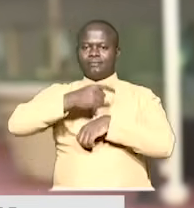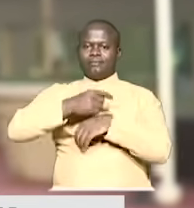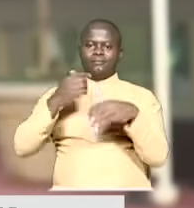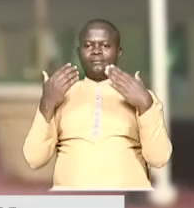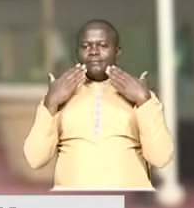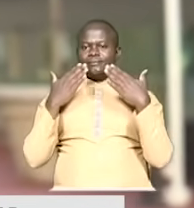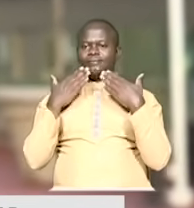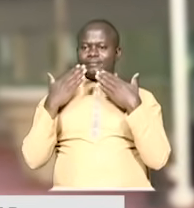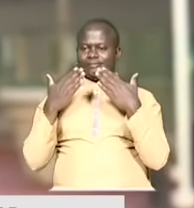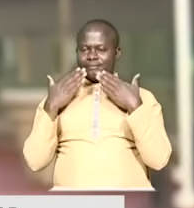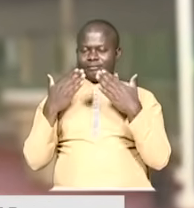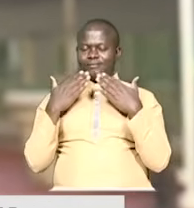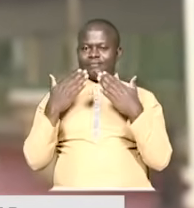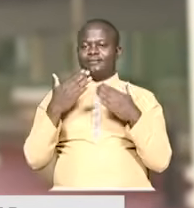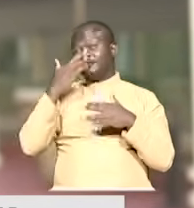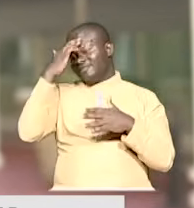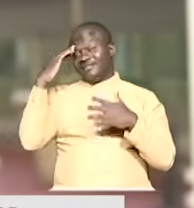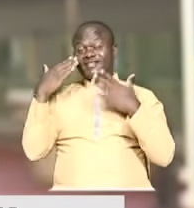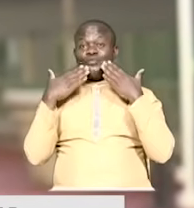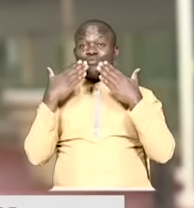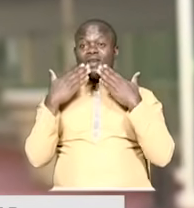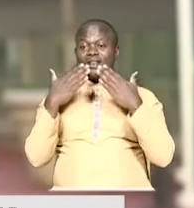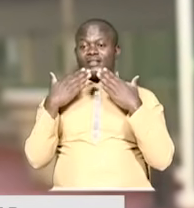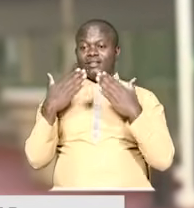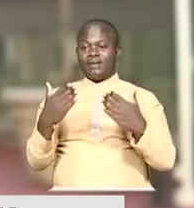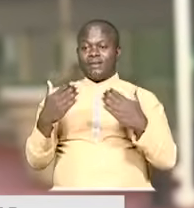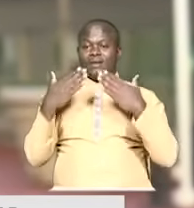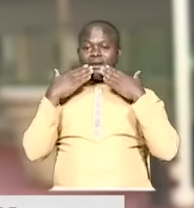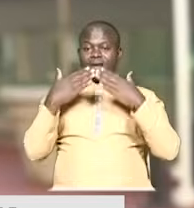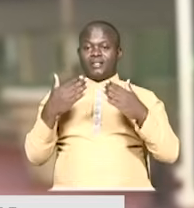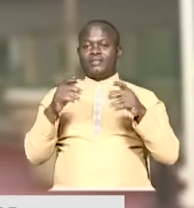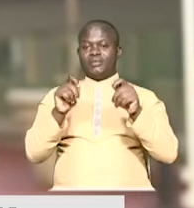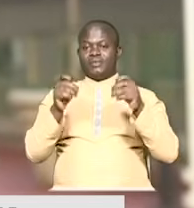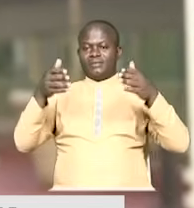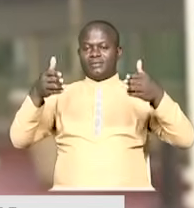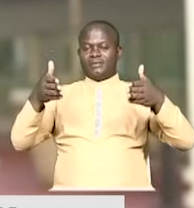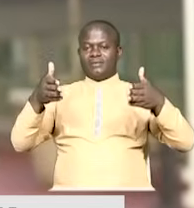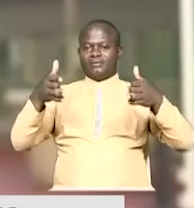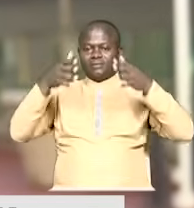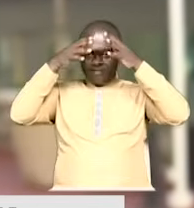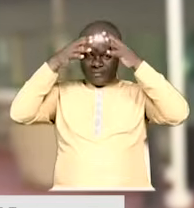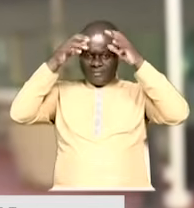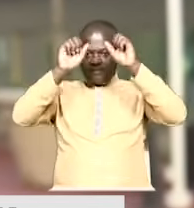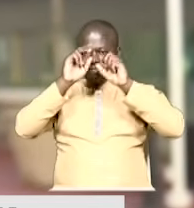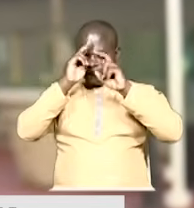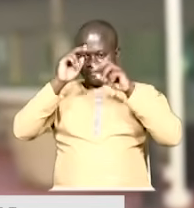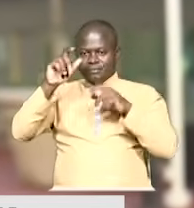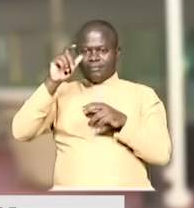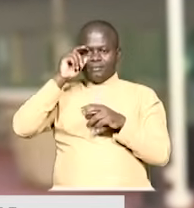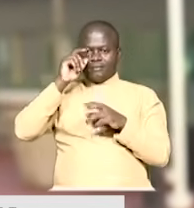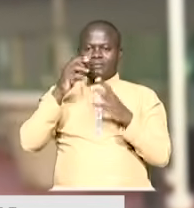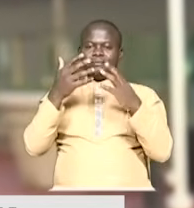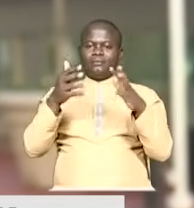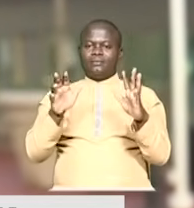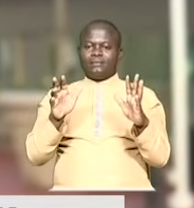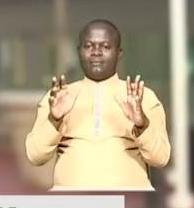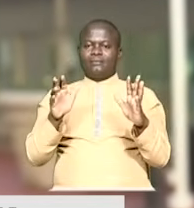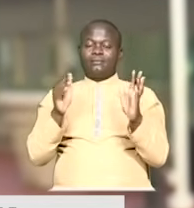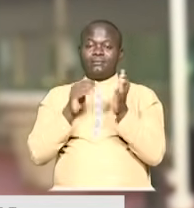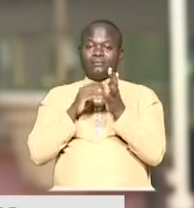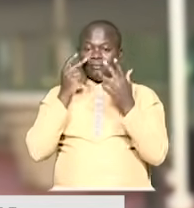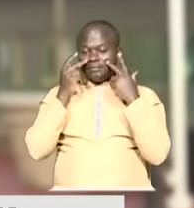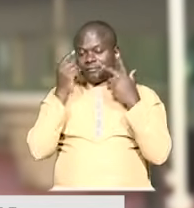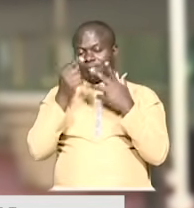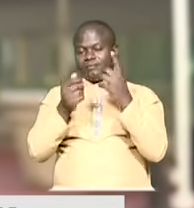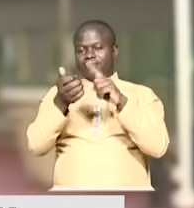ugushima impamvu nashima iki ni kuvuga nashima manda perezida wacu nyakuba perezida Paul Kagame amaze tukareba ibintu